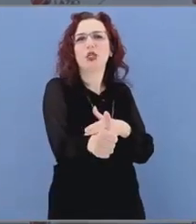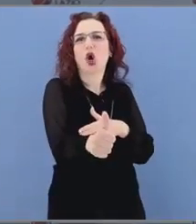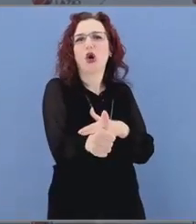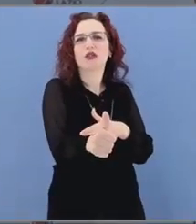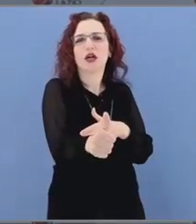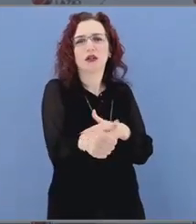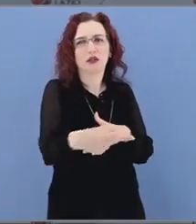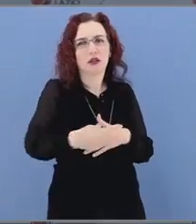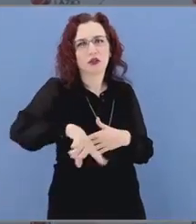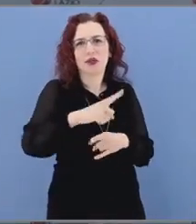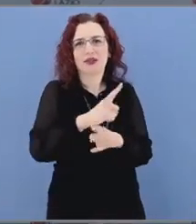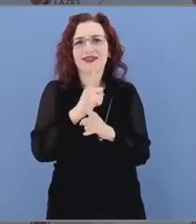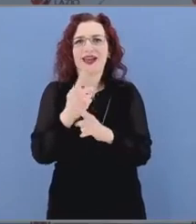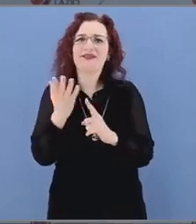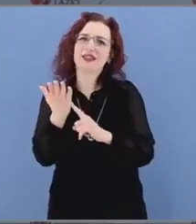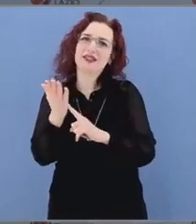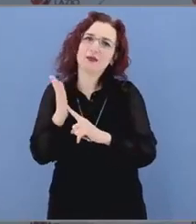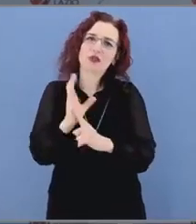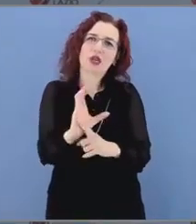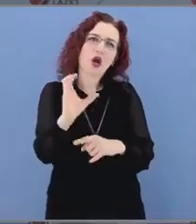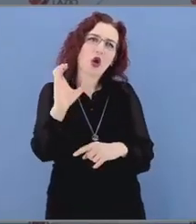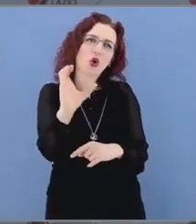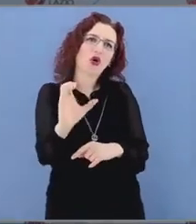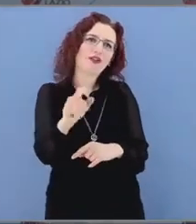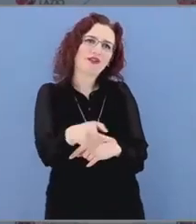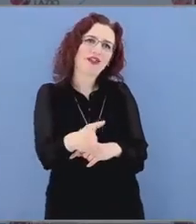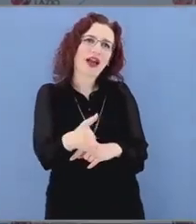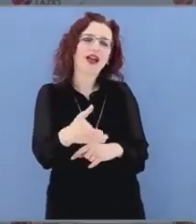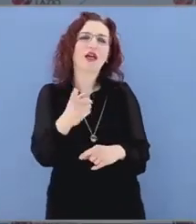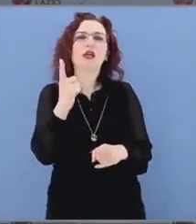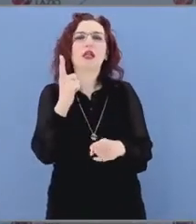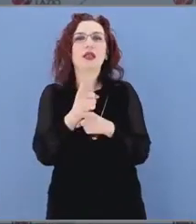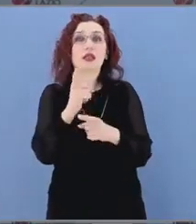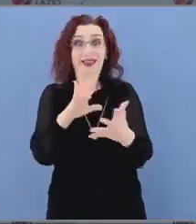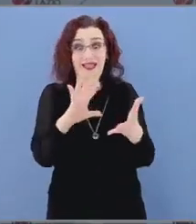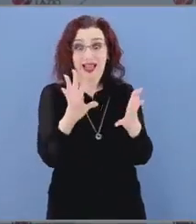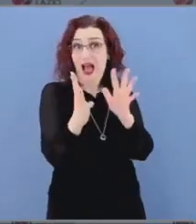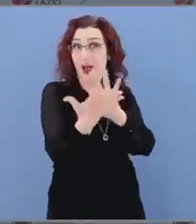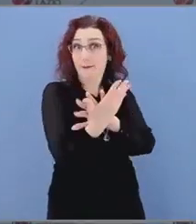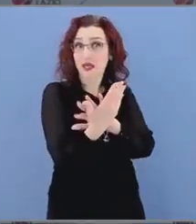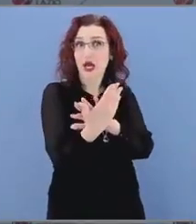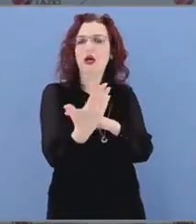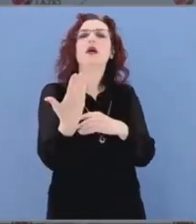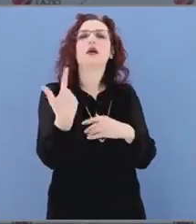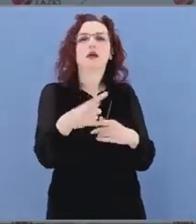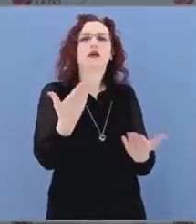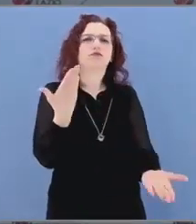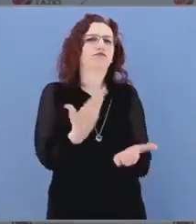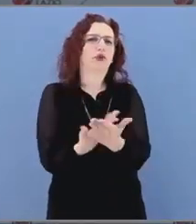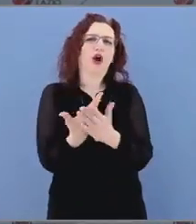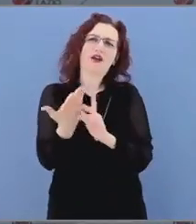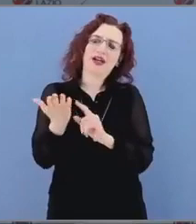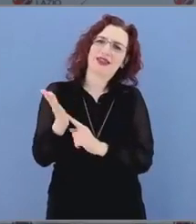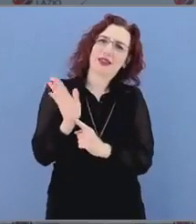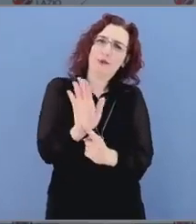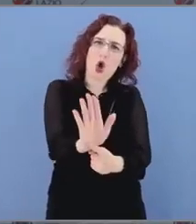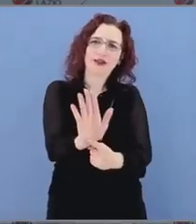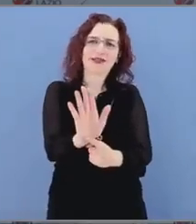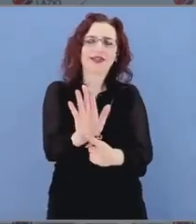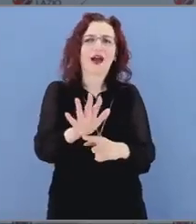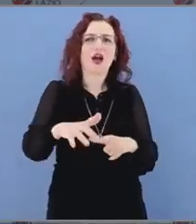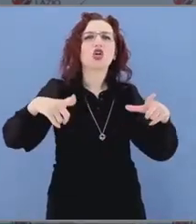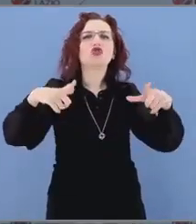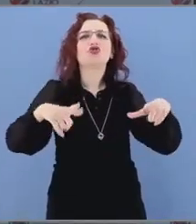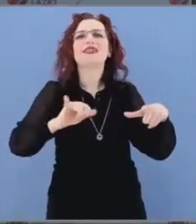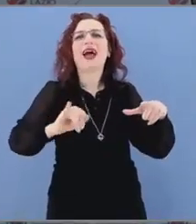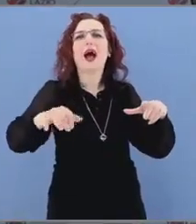a Corviale, trasformando Corviale, che si può trasformare l'idea della periferia di questa città. Domenico prima diceva una cosa molto giusta, mi permetto